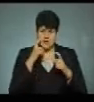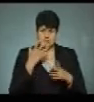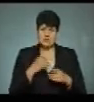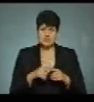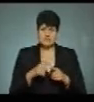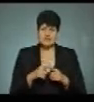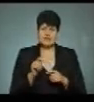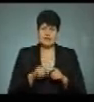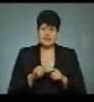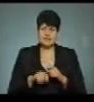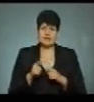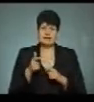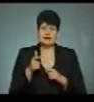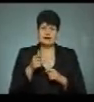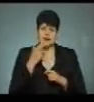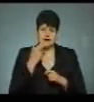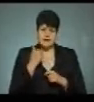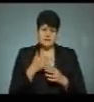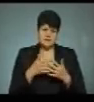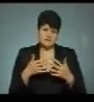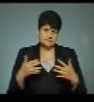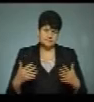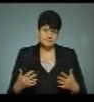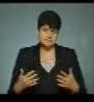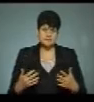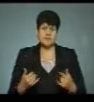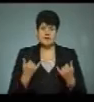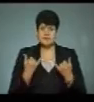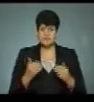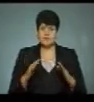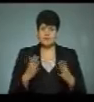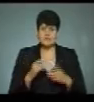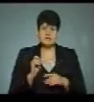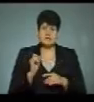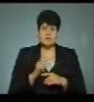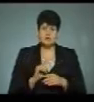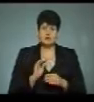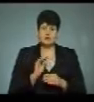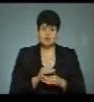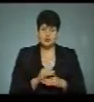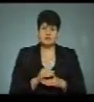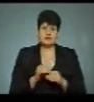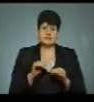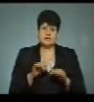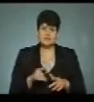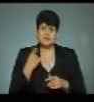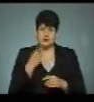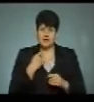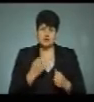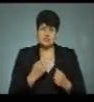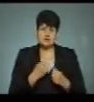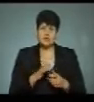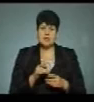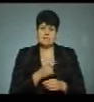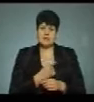тести на грип, пульсоксиметри та інші спеціалізовані засоби. На даний момент замовлено додаткові засоби індивідуального захисту і медикаменти,